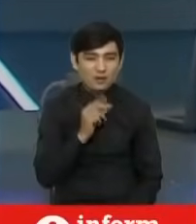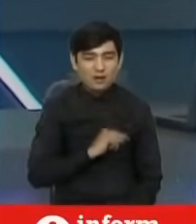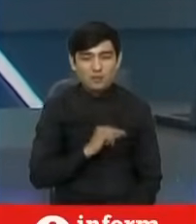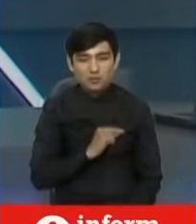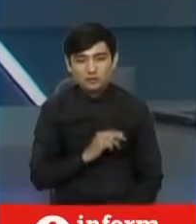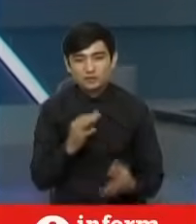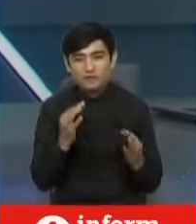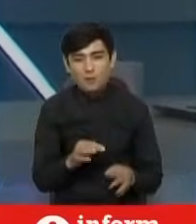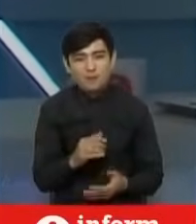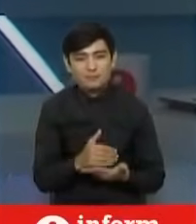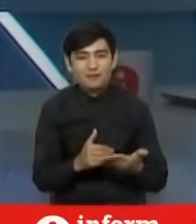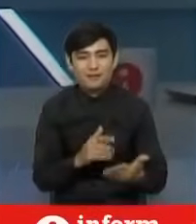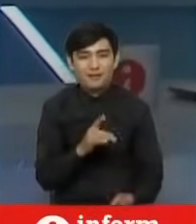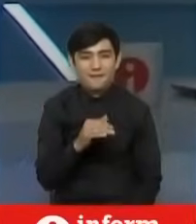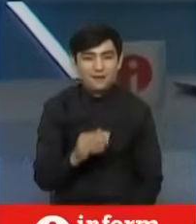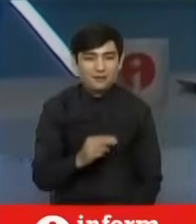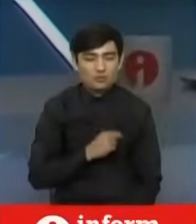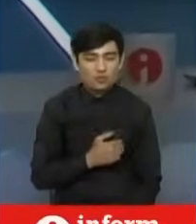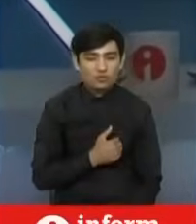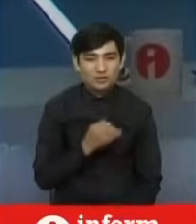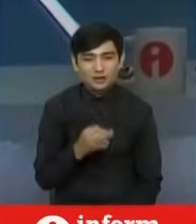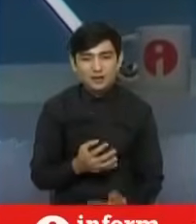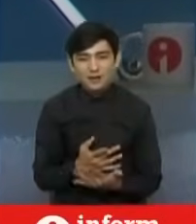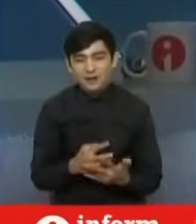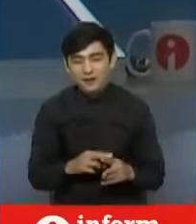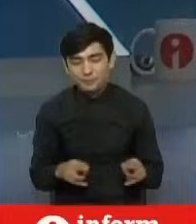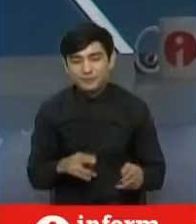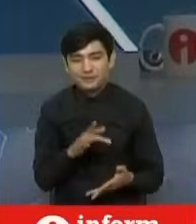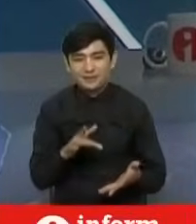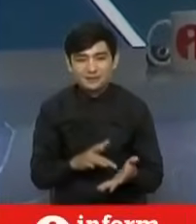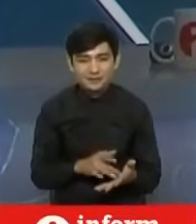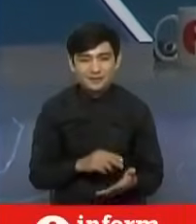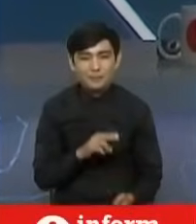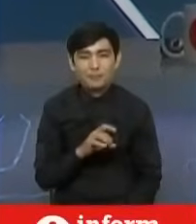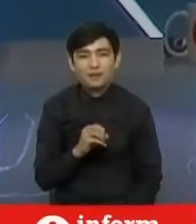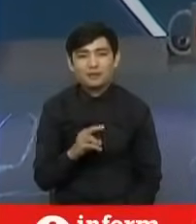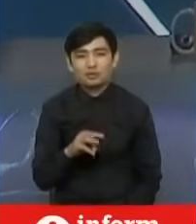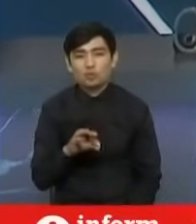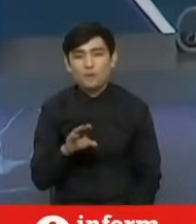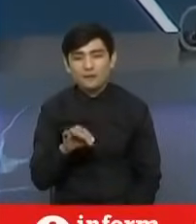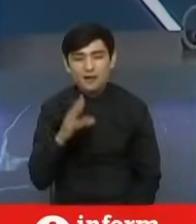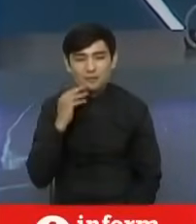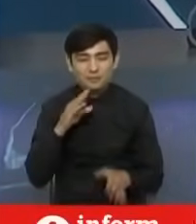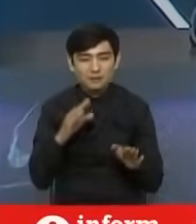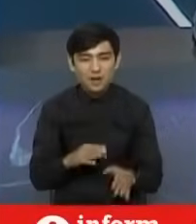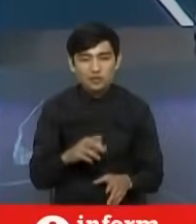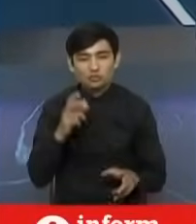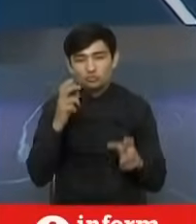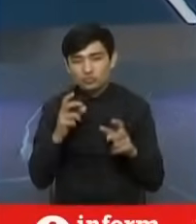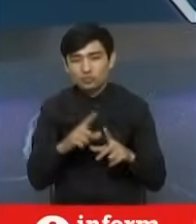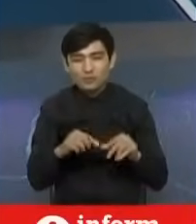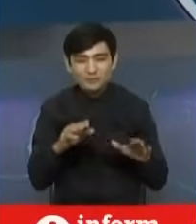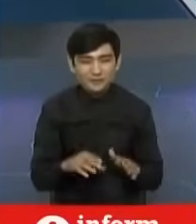со свободным графиком. Таким наблюдением поделились представители Центра карьеры Алматы. Так школьники и студенты выбирают